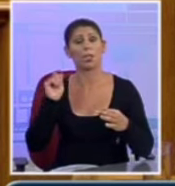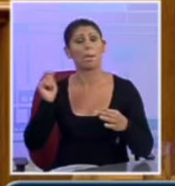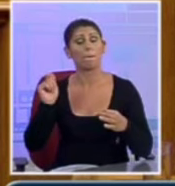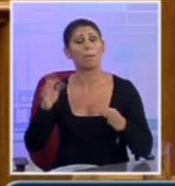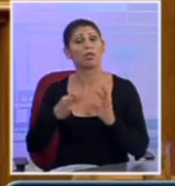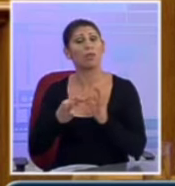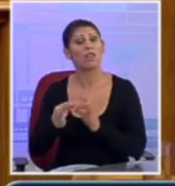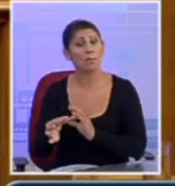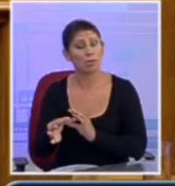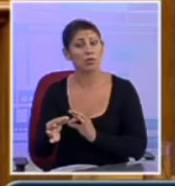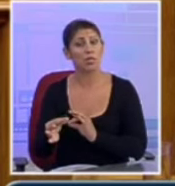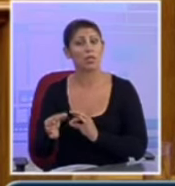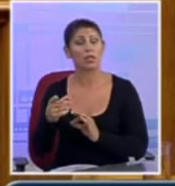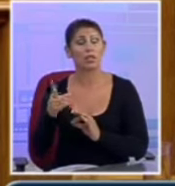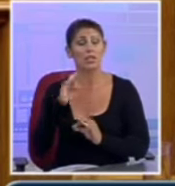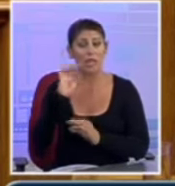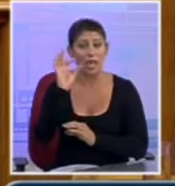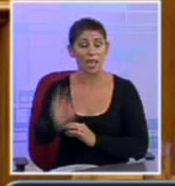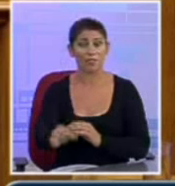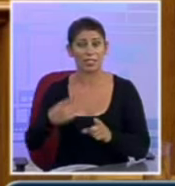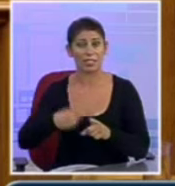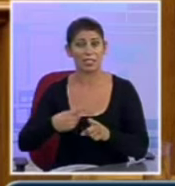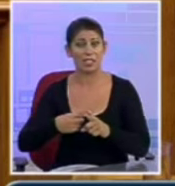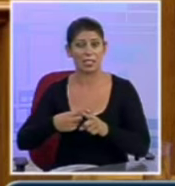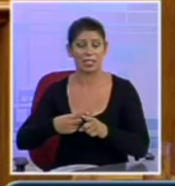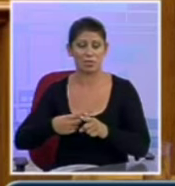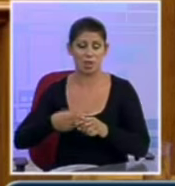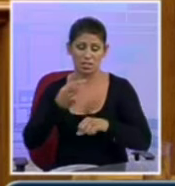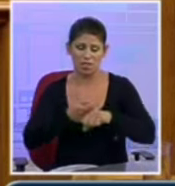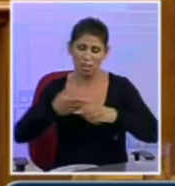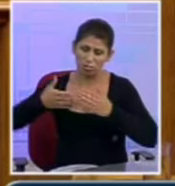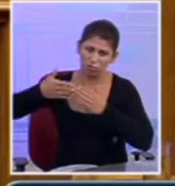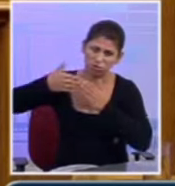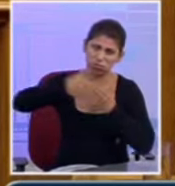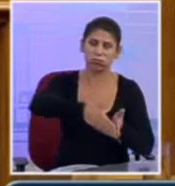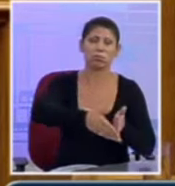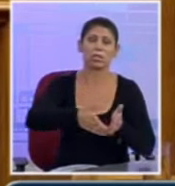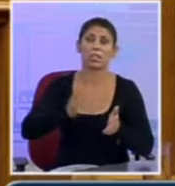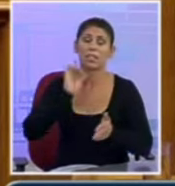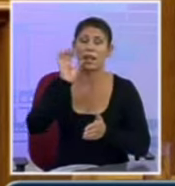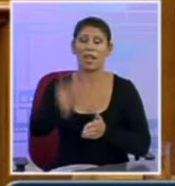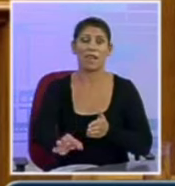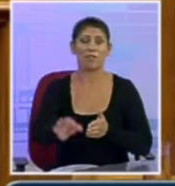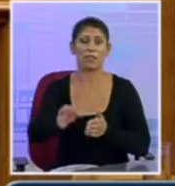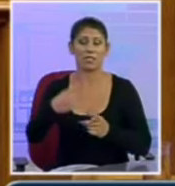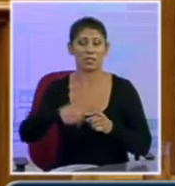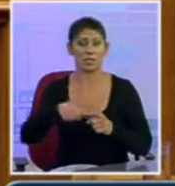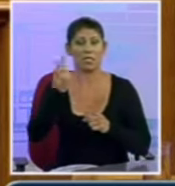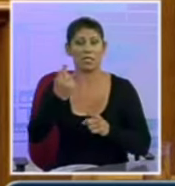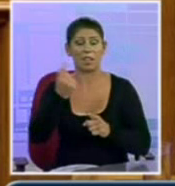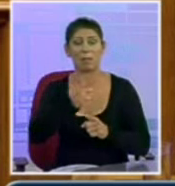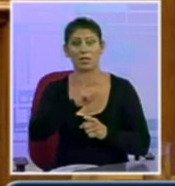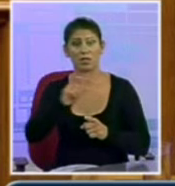που εφαρμόστηκαν και οδήγησαν τη χώρα στα βράχια, που οδήγησαν τη χώρα να έχει 1,5 εκατομμύριο